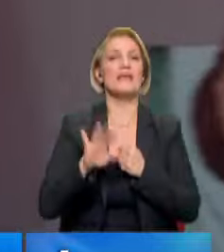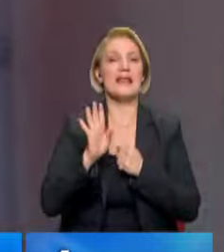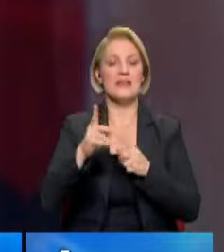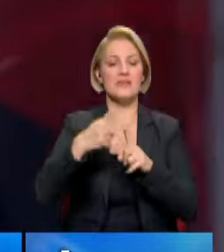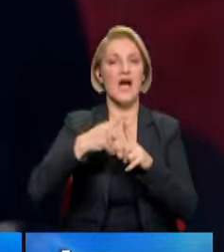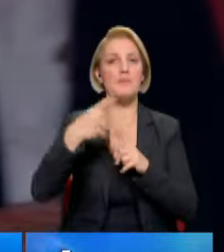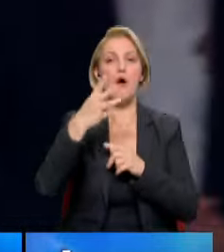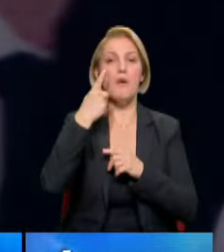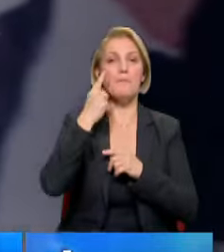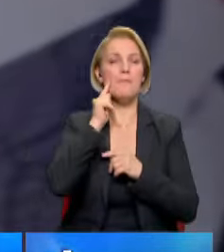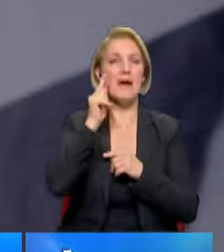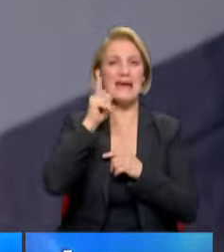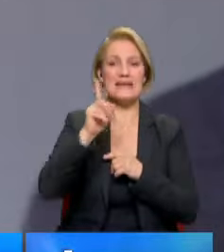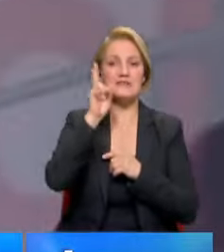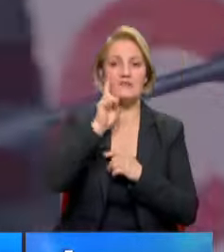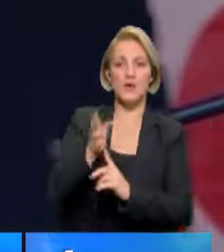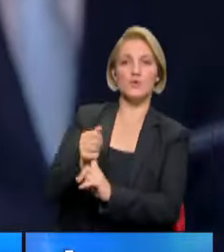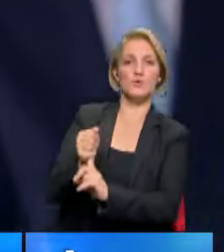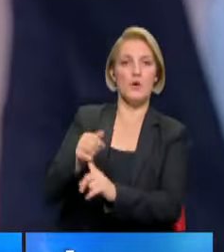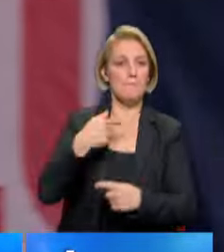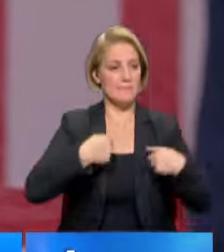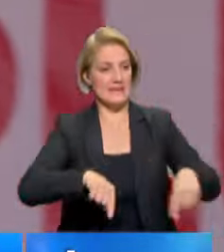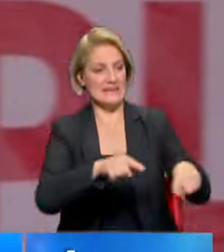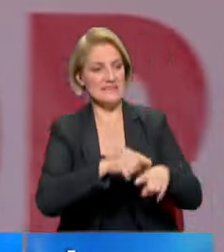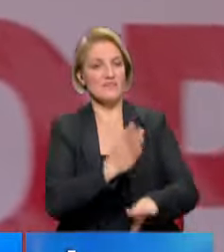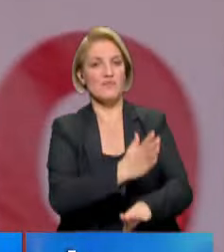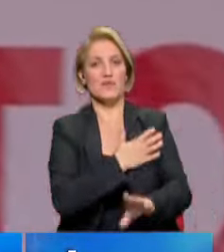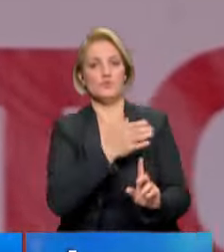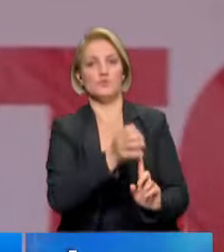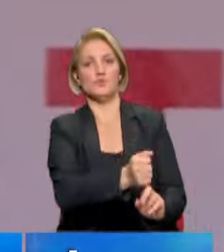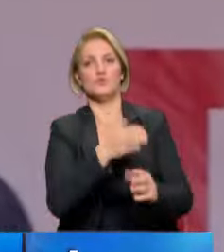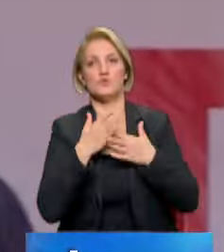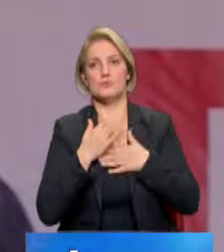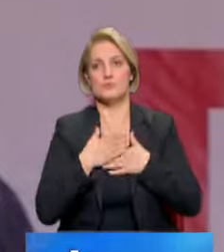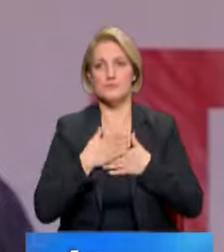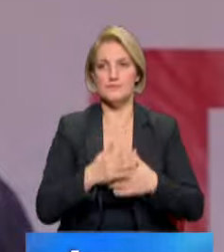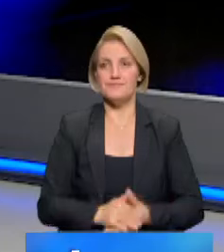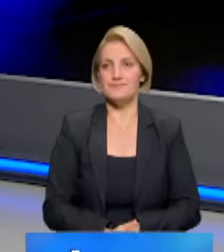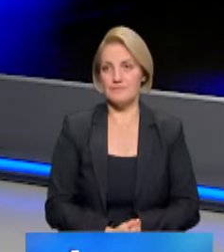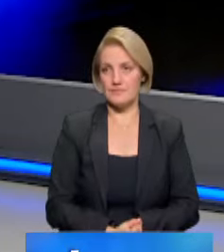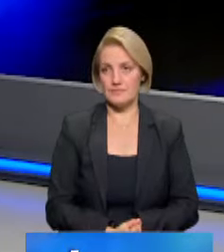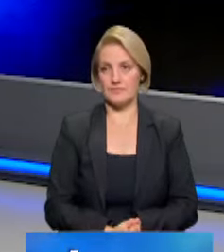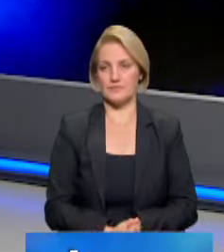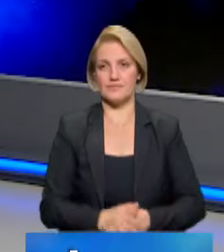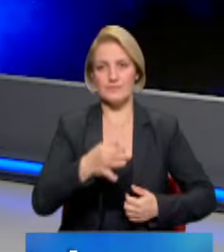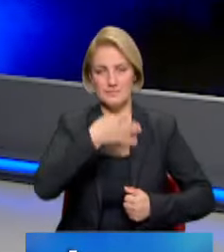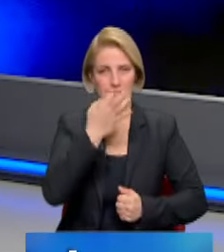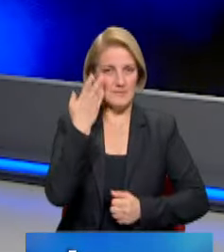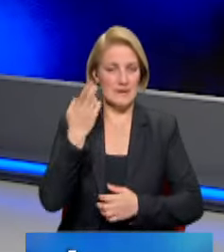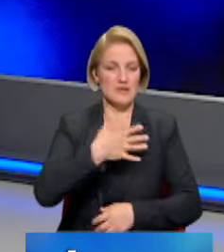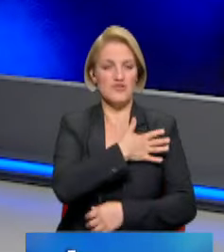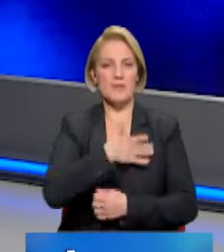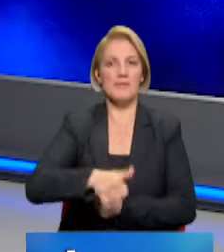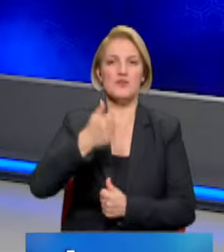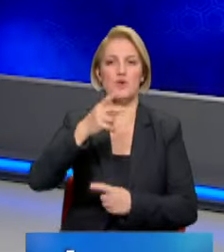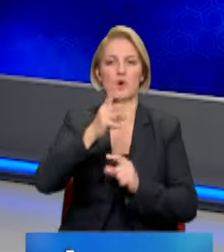Tayyip Bey zenginin tarafında. Biz vatandaşımızın tarafındayız. Şimdi haberde izledik. CHP